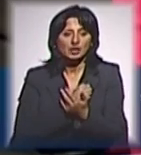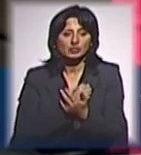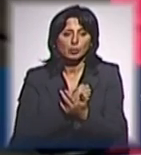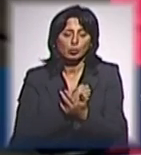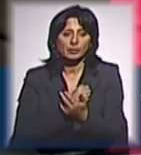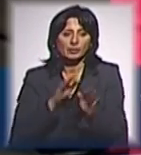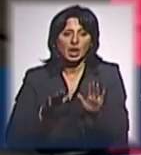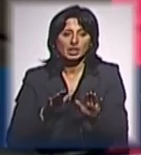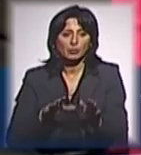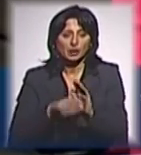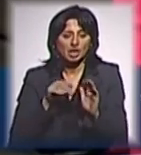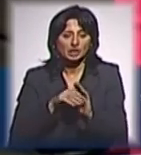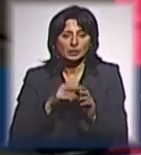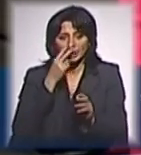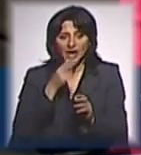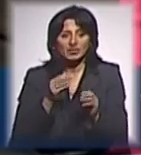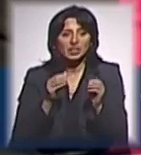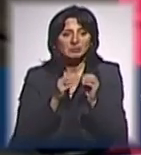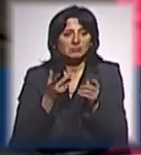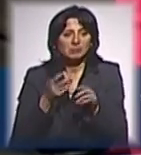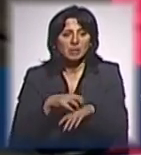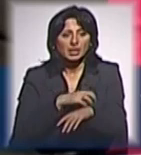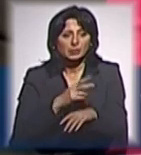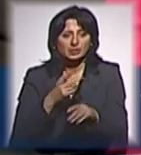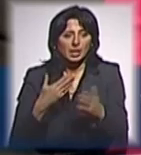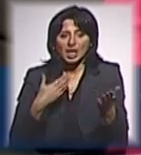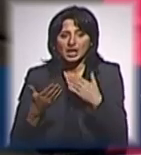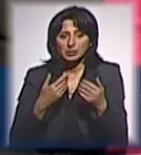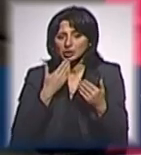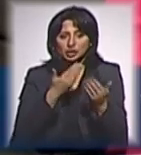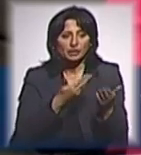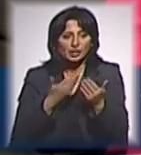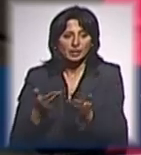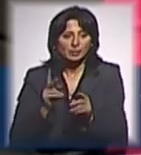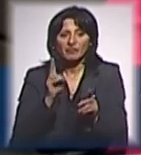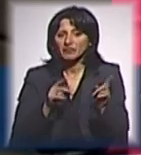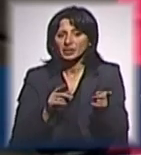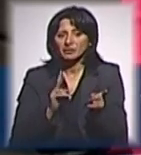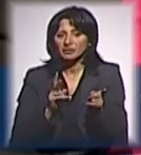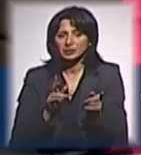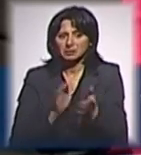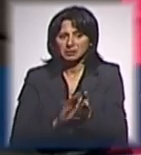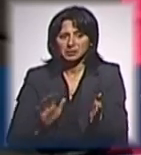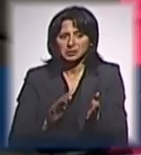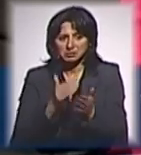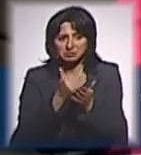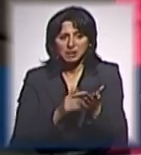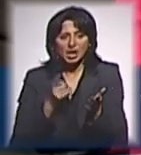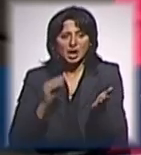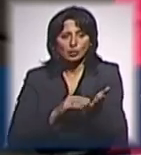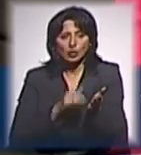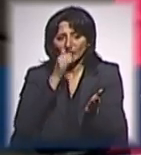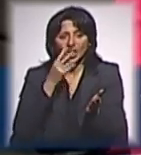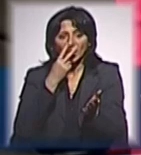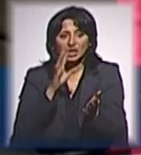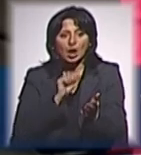გამარჯვებულებად ადგილობრივ არჩევნებში, ნახავთ ისეთ პარტიებს, რომლებსაც ერთმანეთ შევეკითხებით, რომ ესენი ვინ არიან და რატო არიან გამოკითხვაში, ვერ